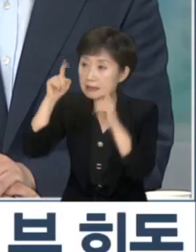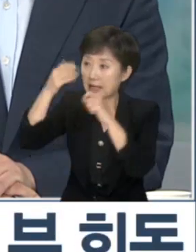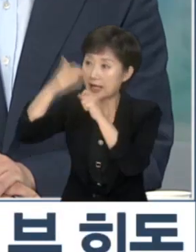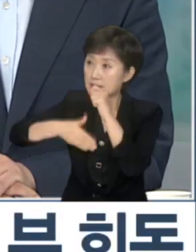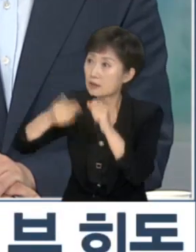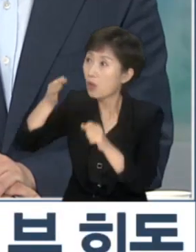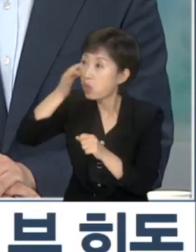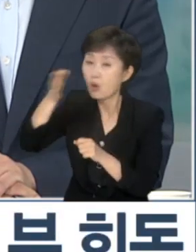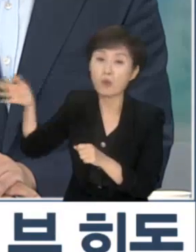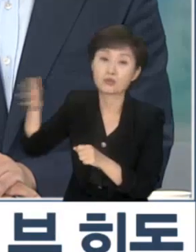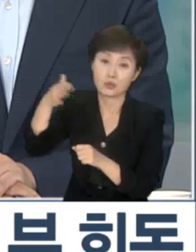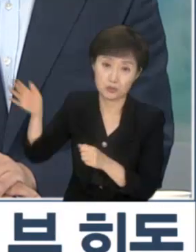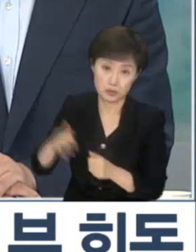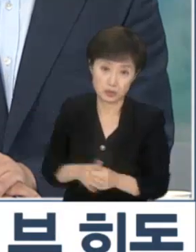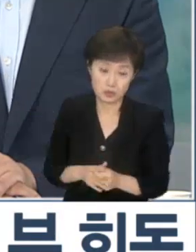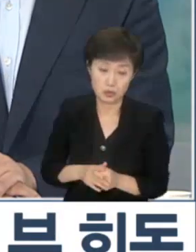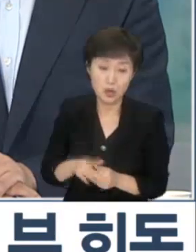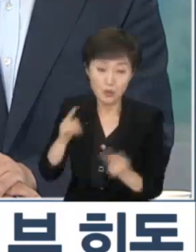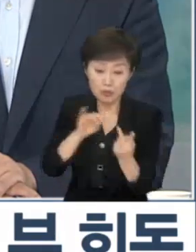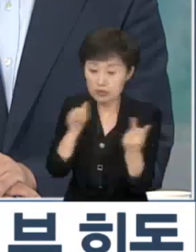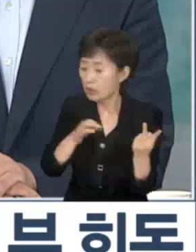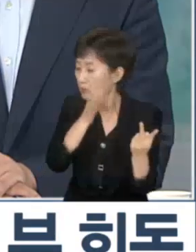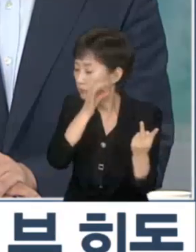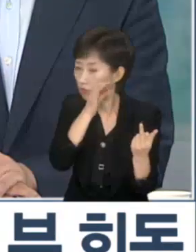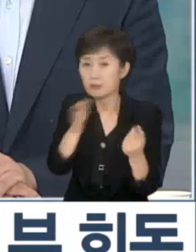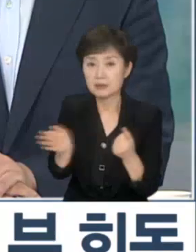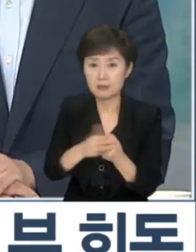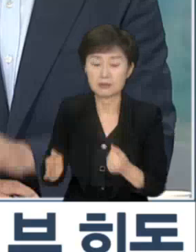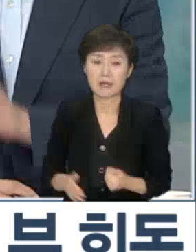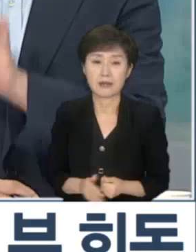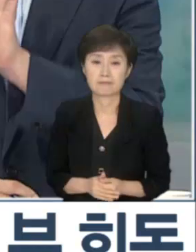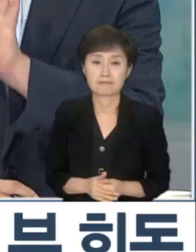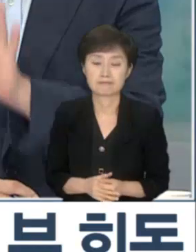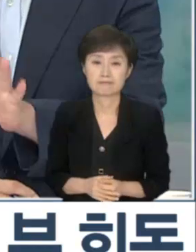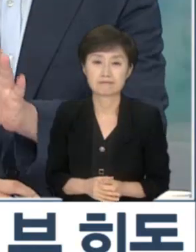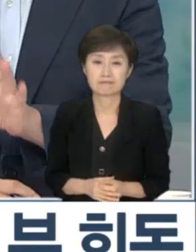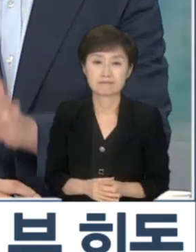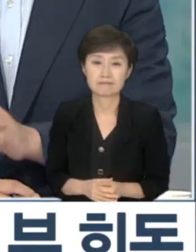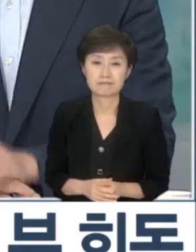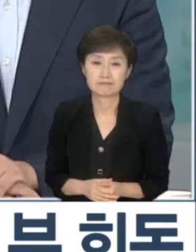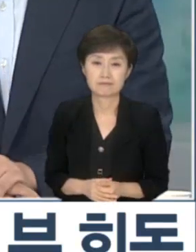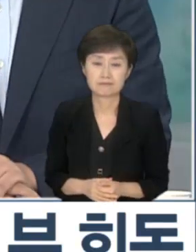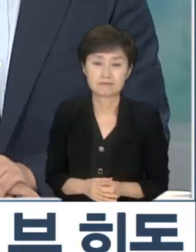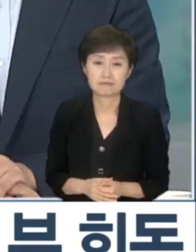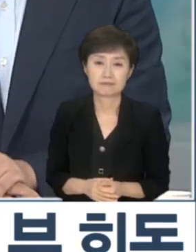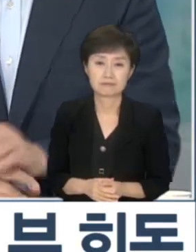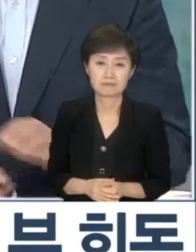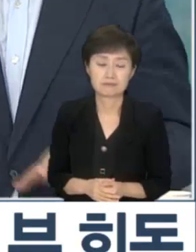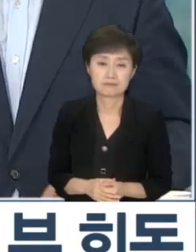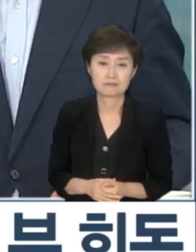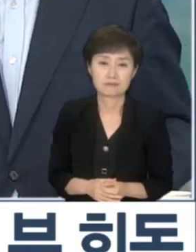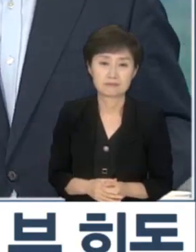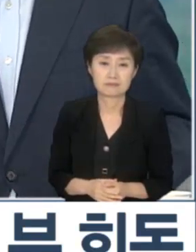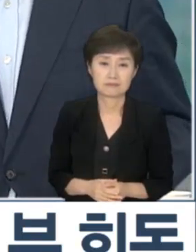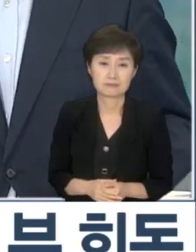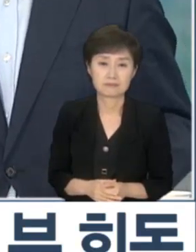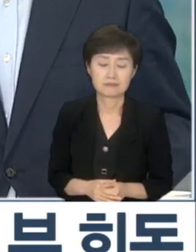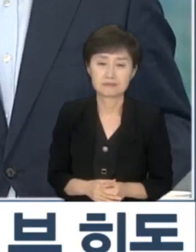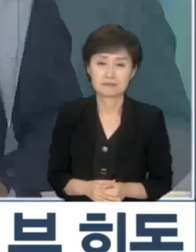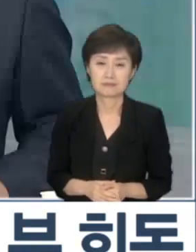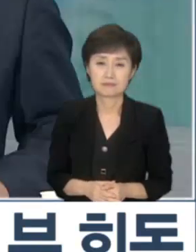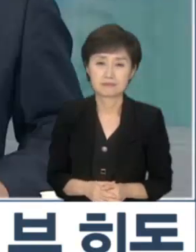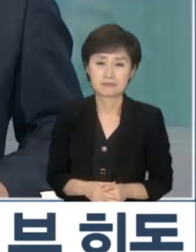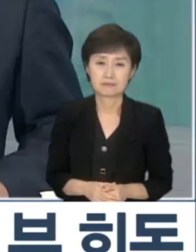못하고 있어요 그만큼 부끄럽다는 뜻이죠 당사의 사진조차도 걸지 못하고 있습니다 그래서